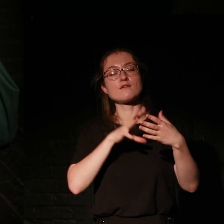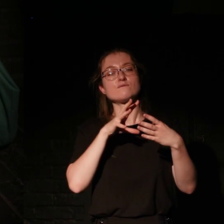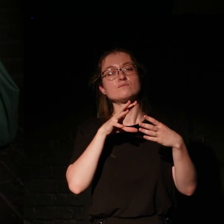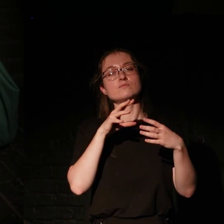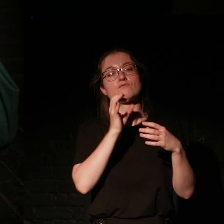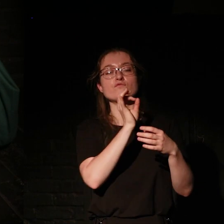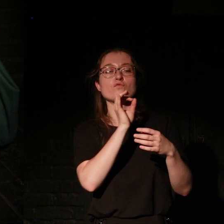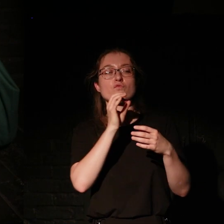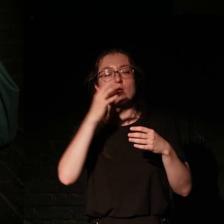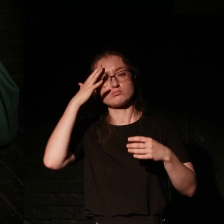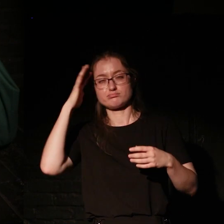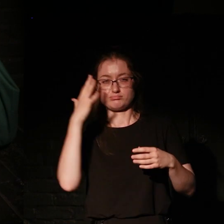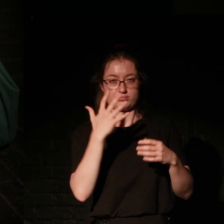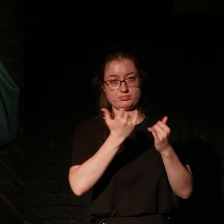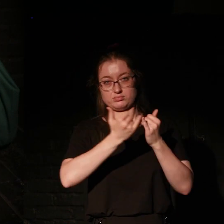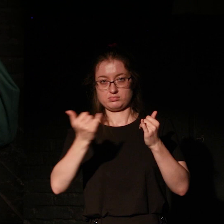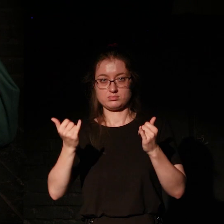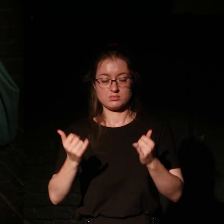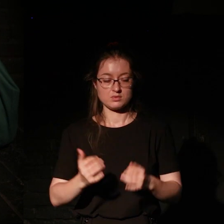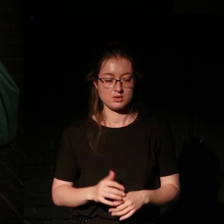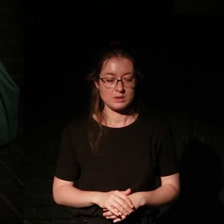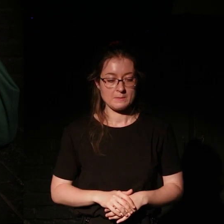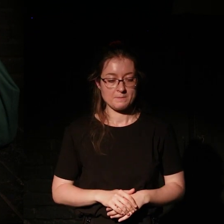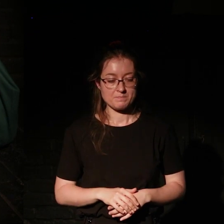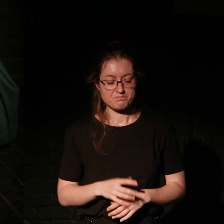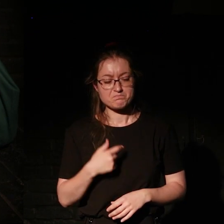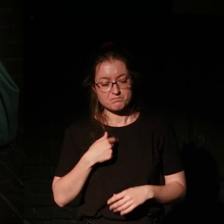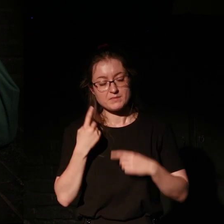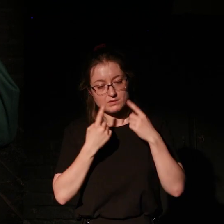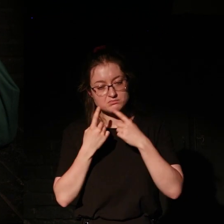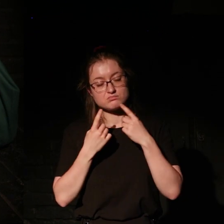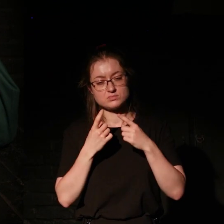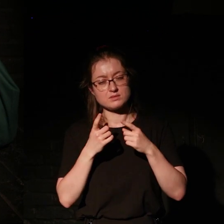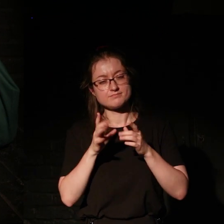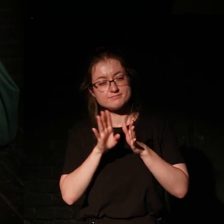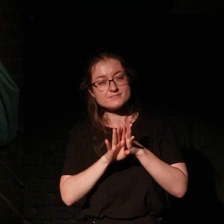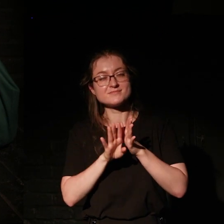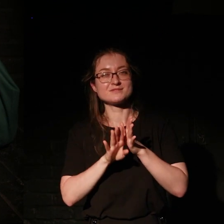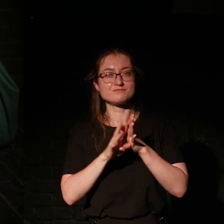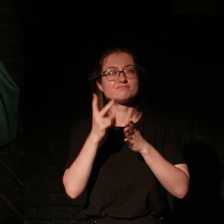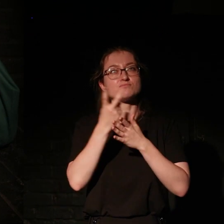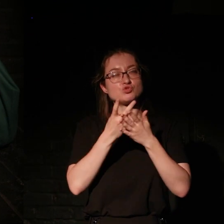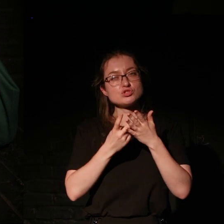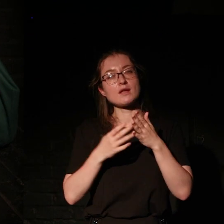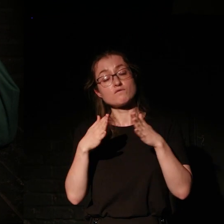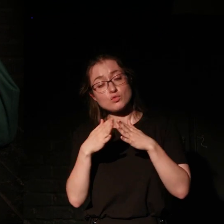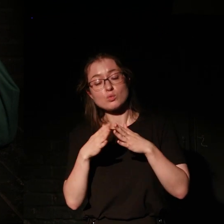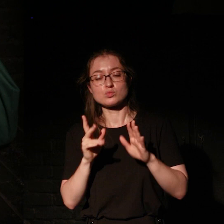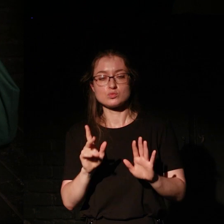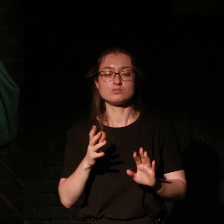właśnie czytania literackiego wydaje mi się, że ten przykład paulistów jest